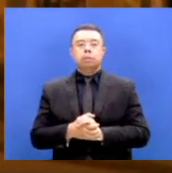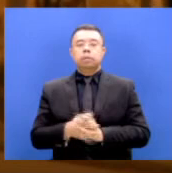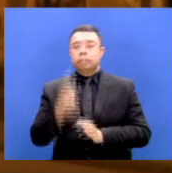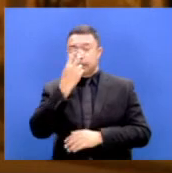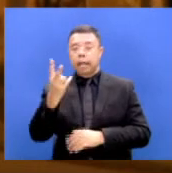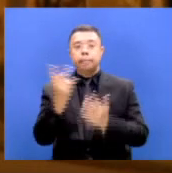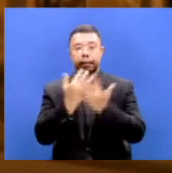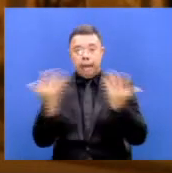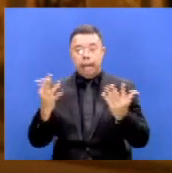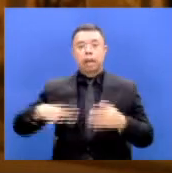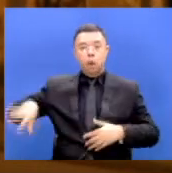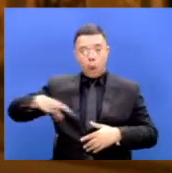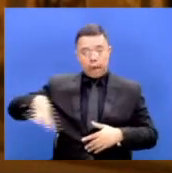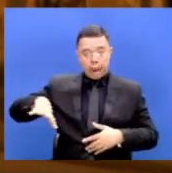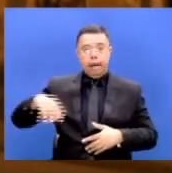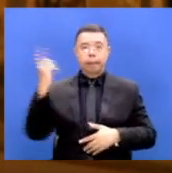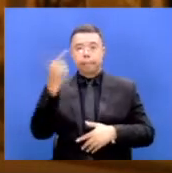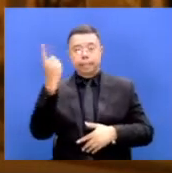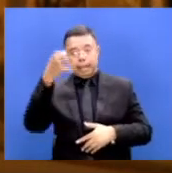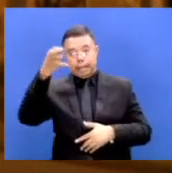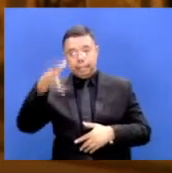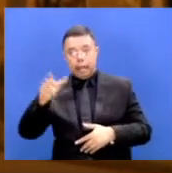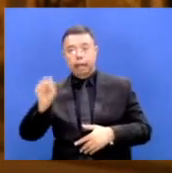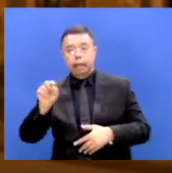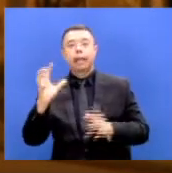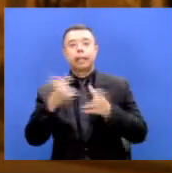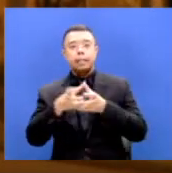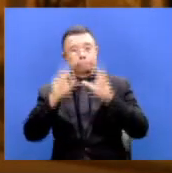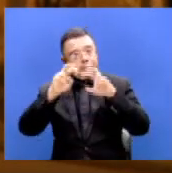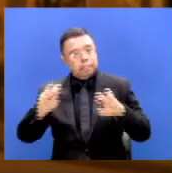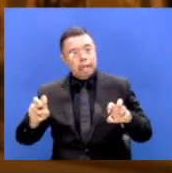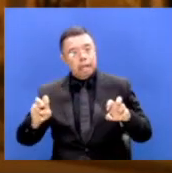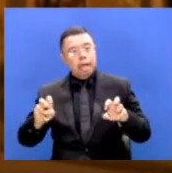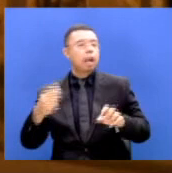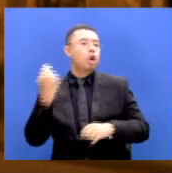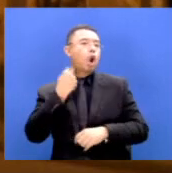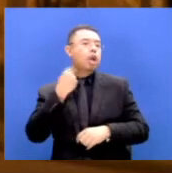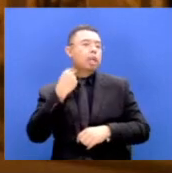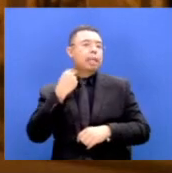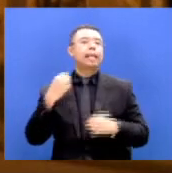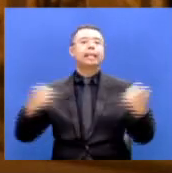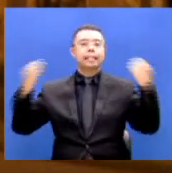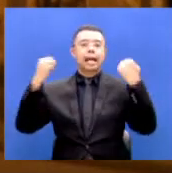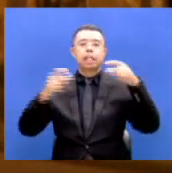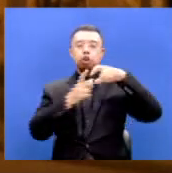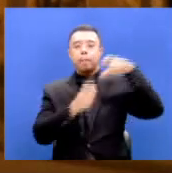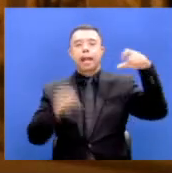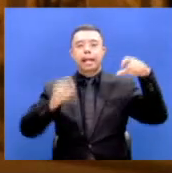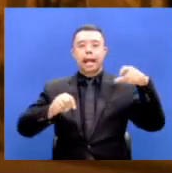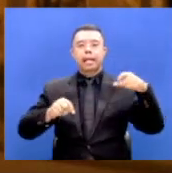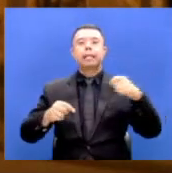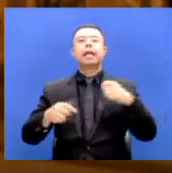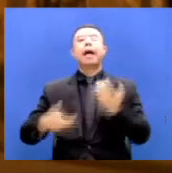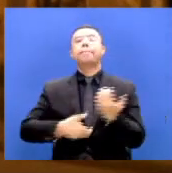Disaksikan warga dan kerabat serta pemerintah desa, tim forensik Dokes Polda Sumsel melaksanakan proses autopsi